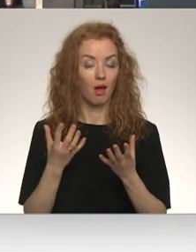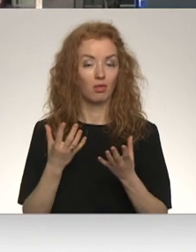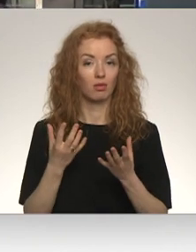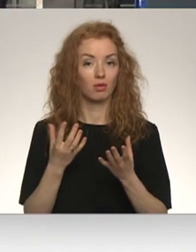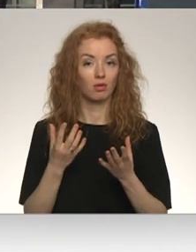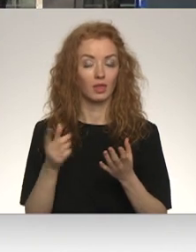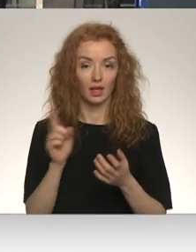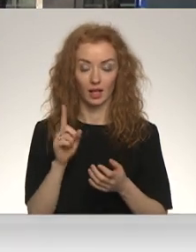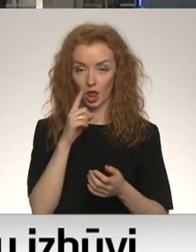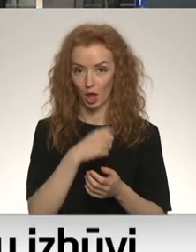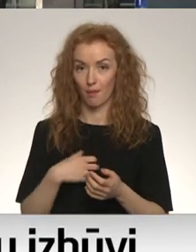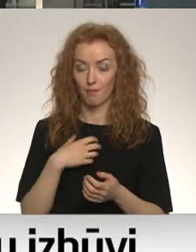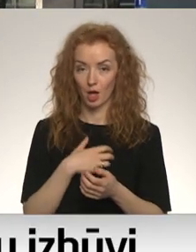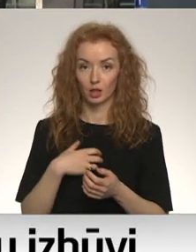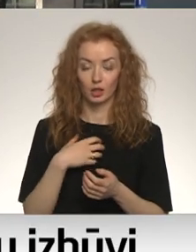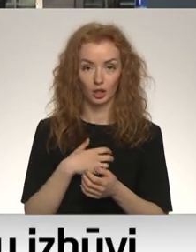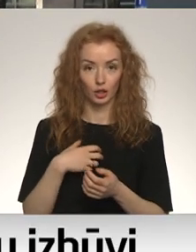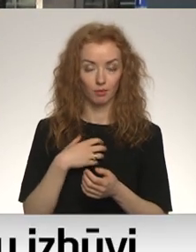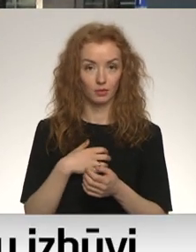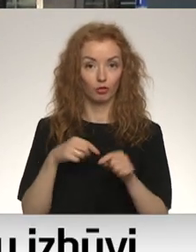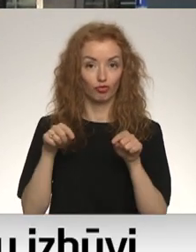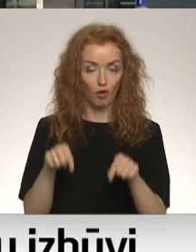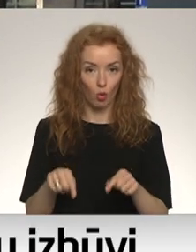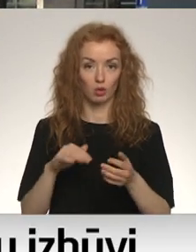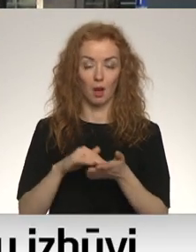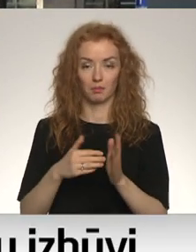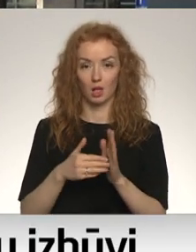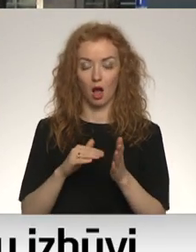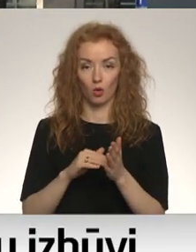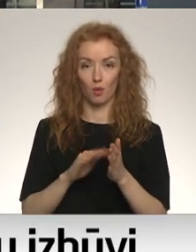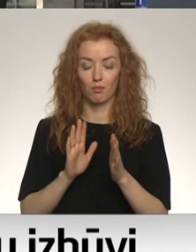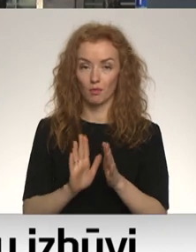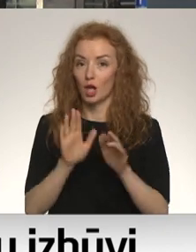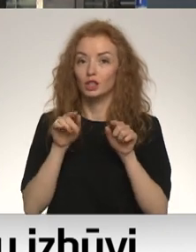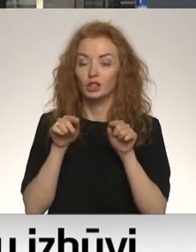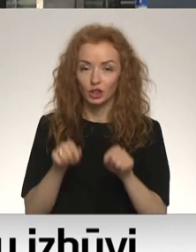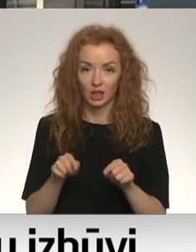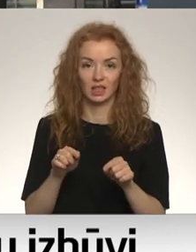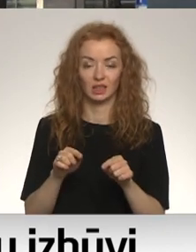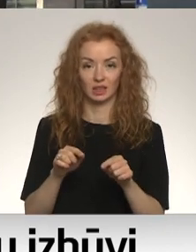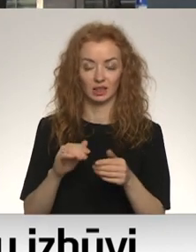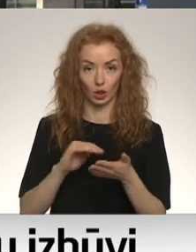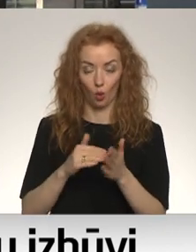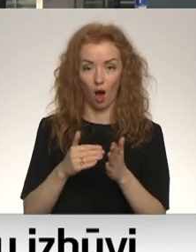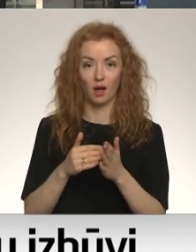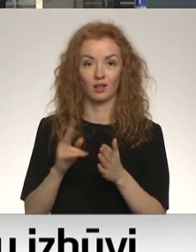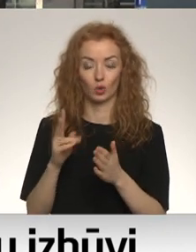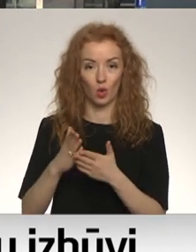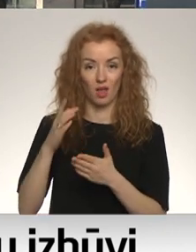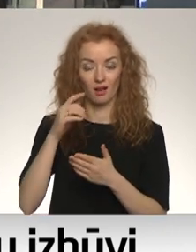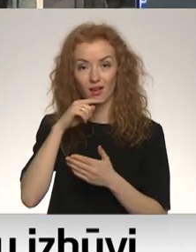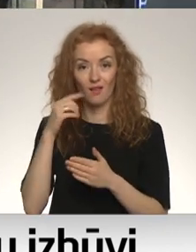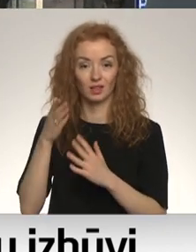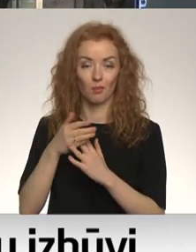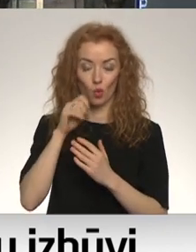tas, kad ir nepieciešams šais apstākļos un pie šīs ģeopolitiskās situācijas kaut kādas izmaiņas, lai šo problēmu varētu